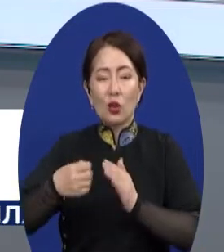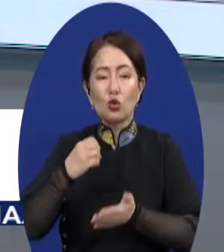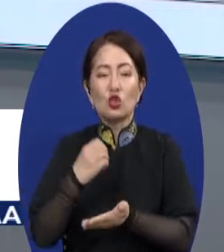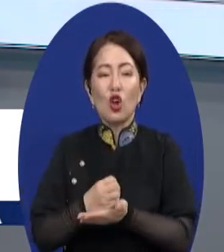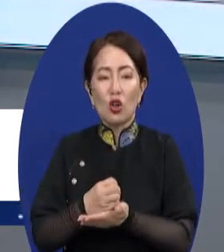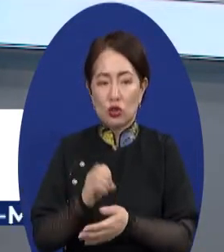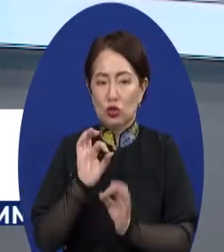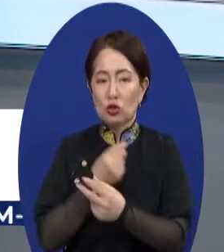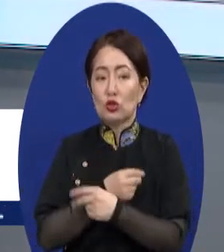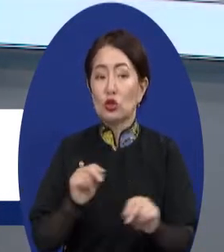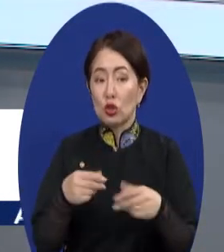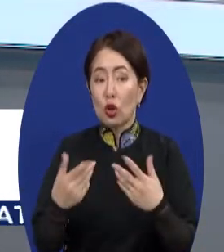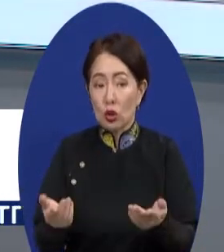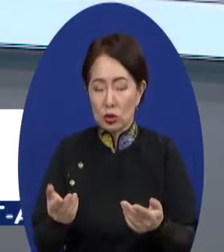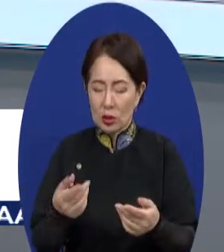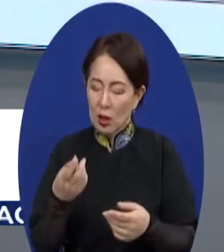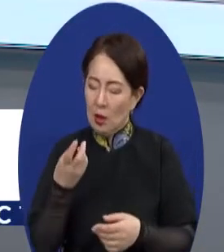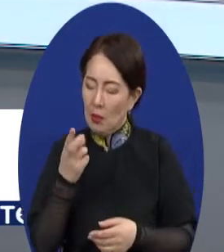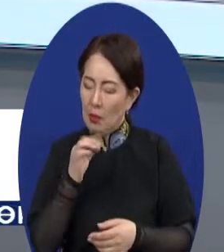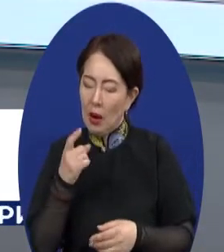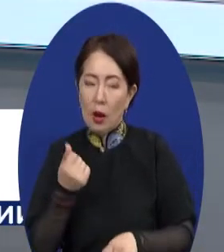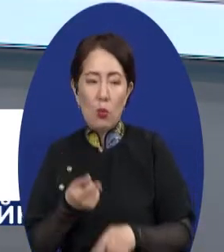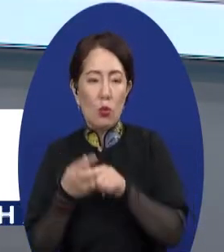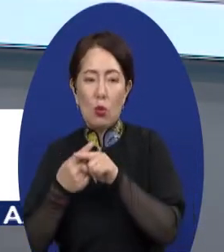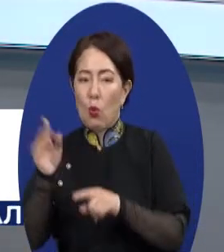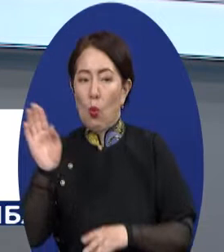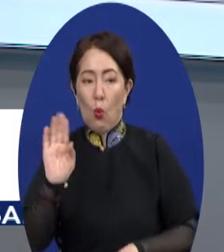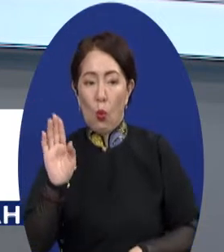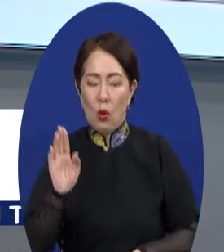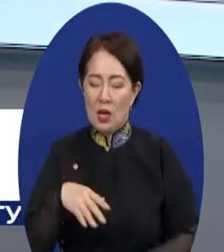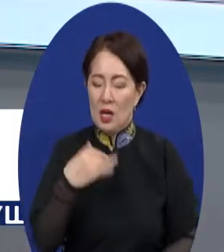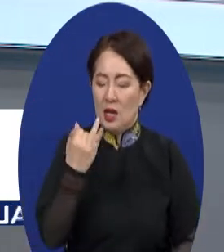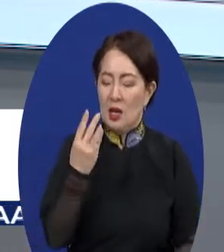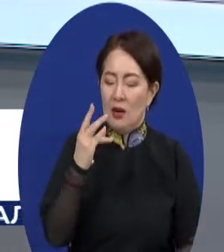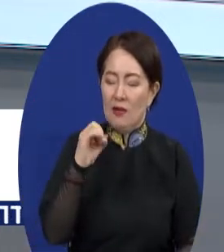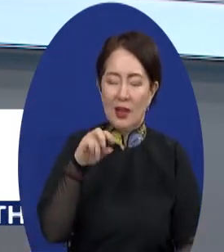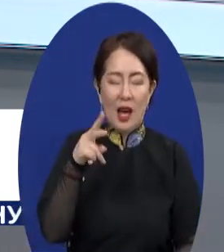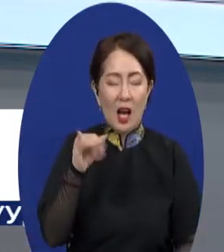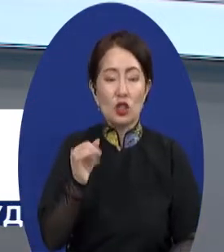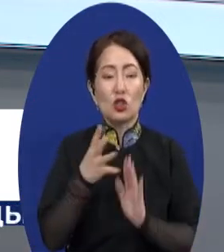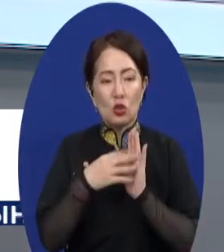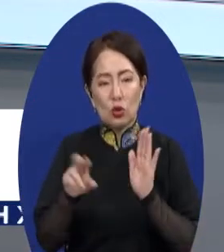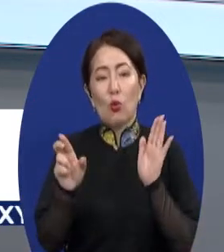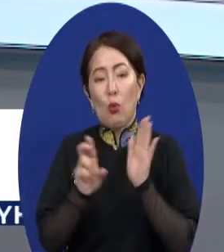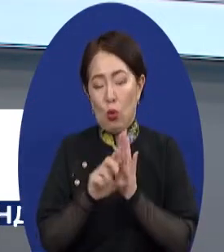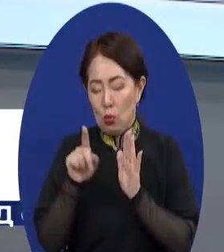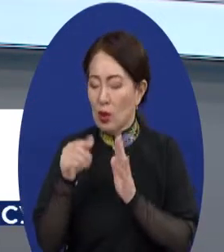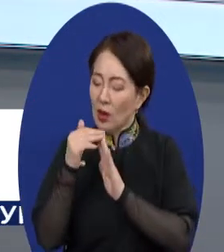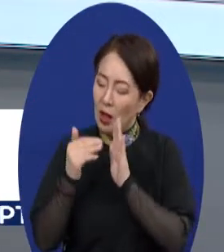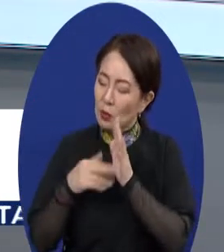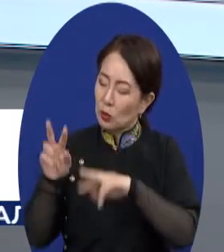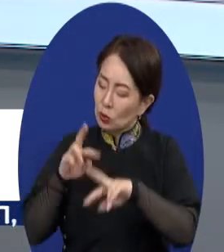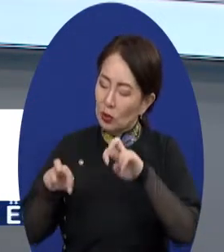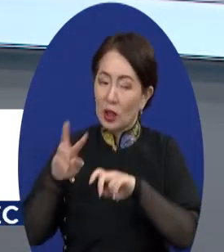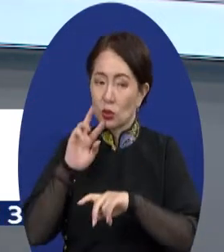бараа бүтээгдэхүүний хувьд бол одоо үнэн өсөхгүй инфляци тодорхой хэмжээний нөлөө үзүүлэх юм боломжтой болсон гэсэн ийм тайлбарыг зарим судлаач нарын